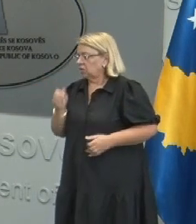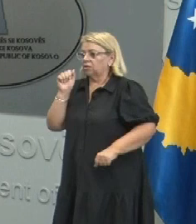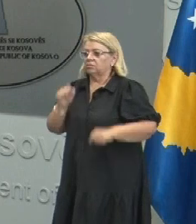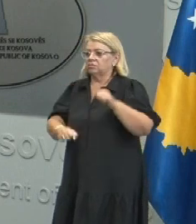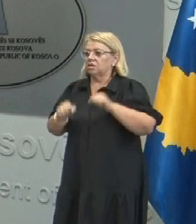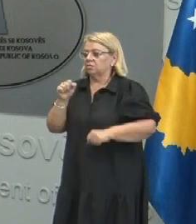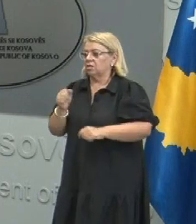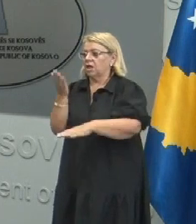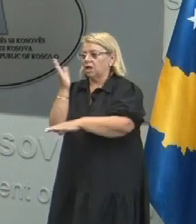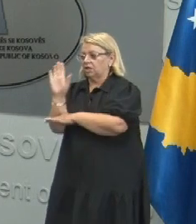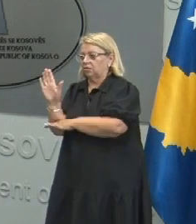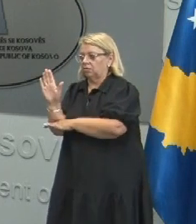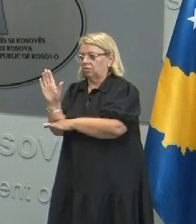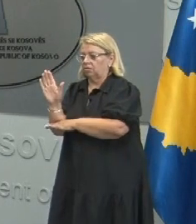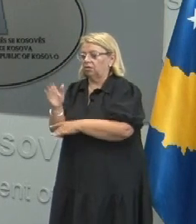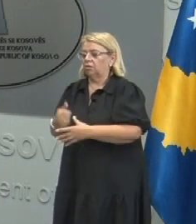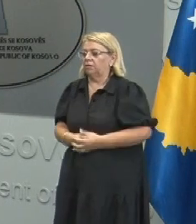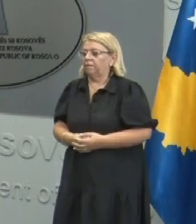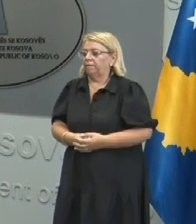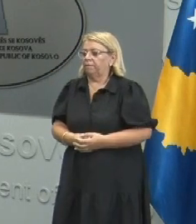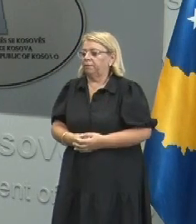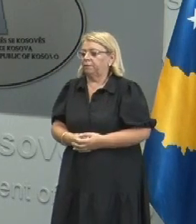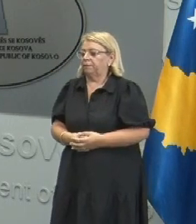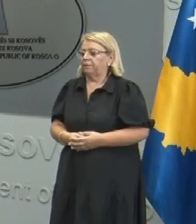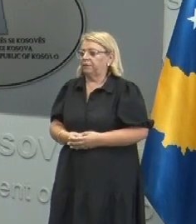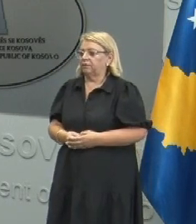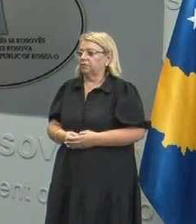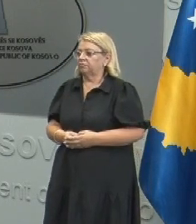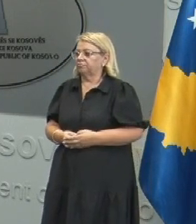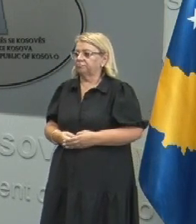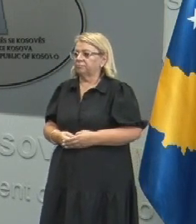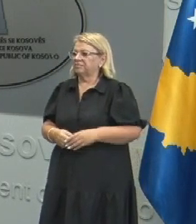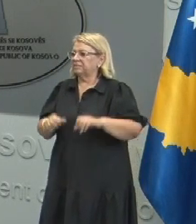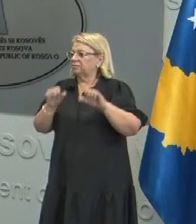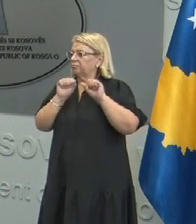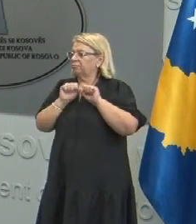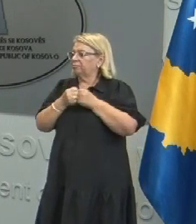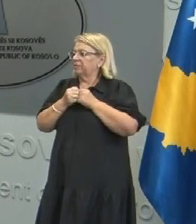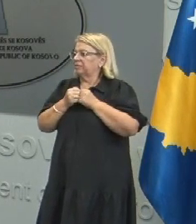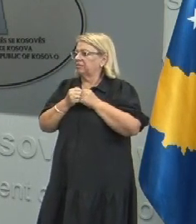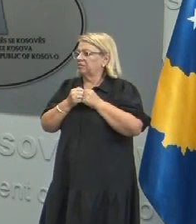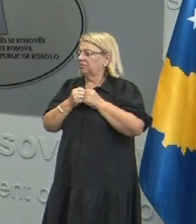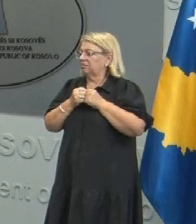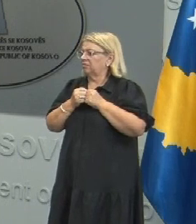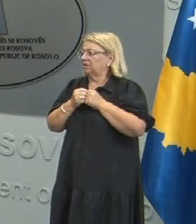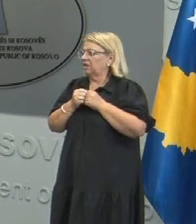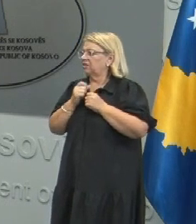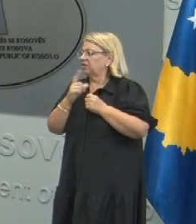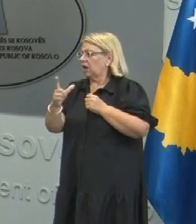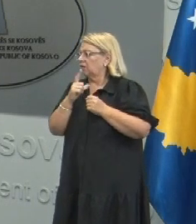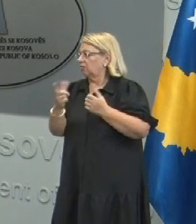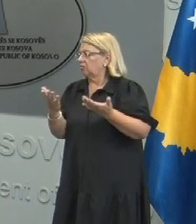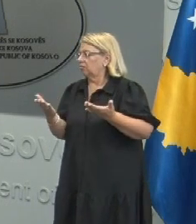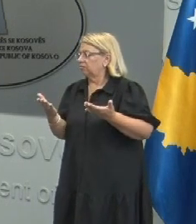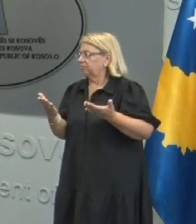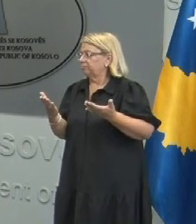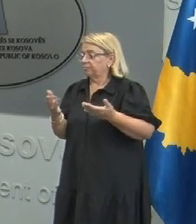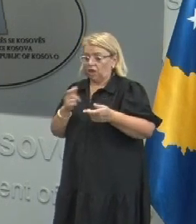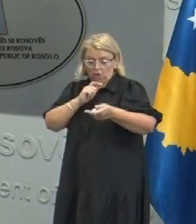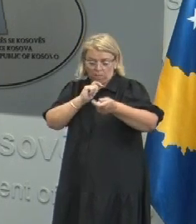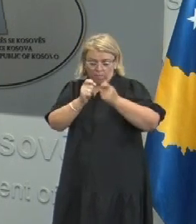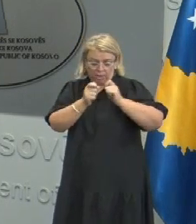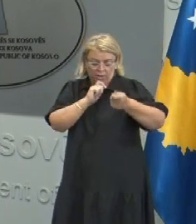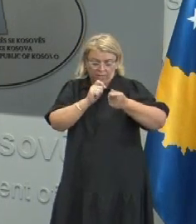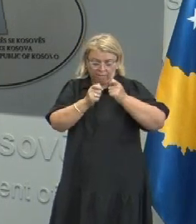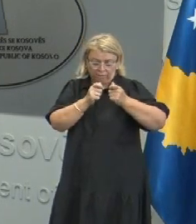që të mos e dëmtojmë procesin, me qenë se një marveshje, kjo për të pagjeturit,